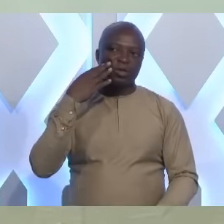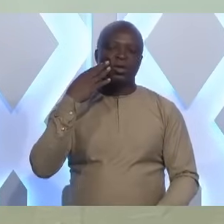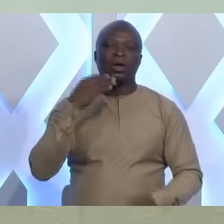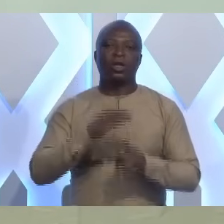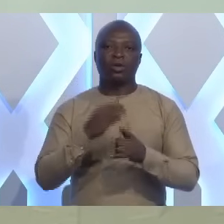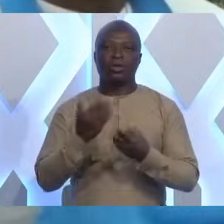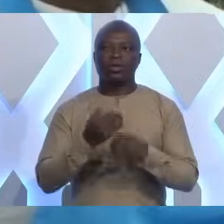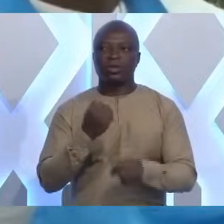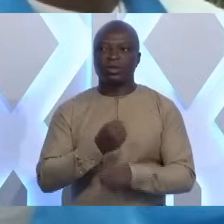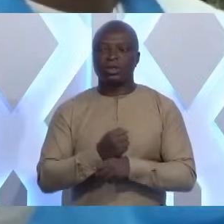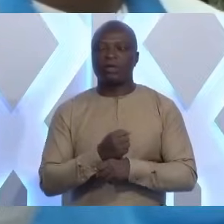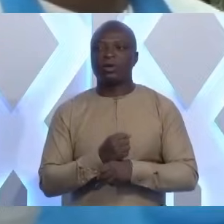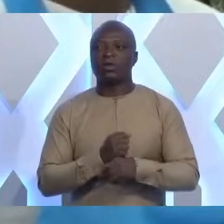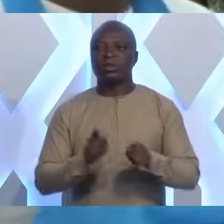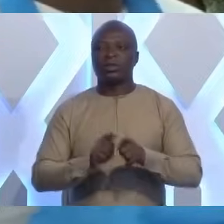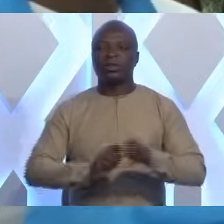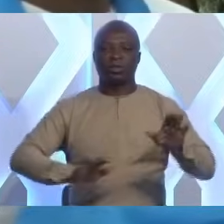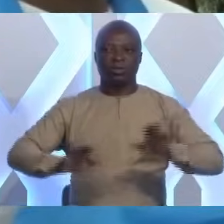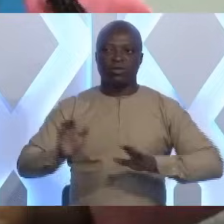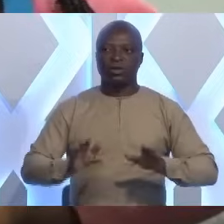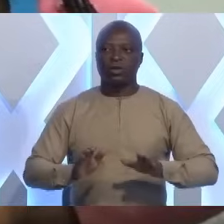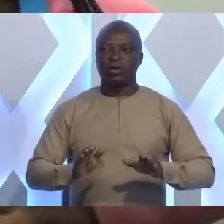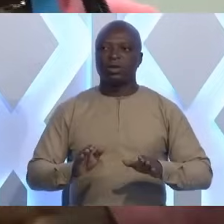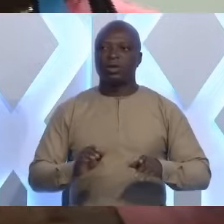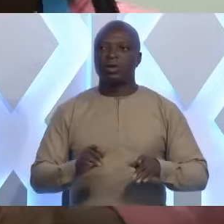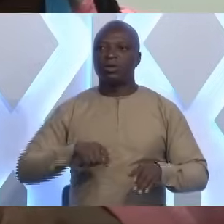de travail sont déjà précaires.